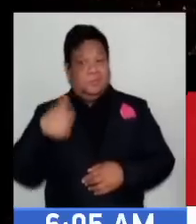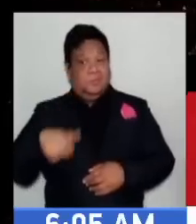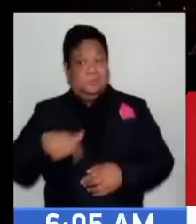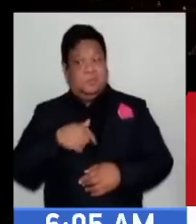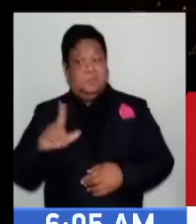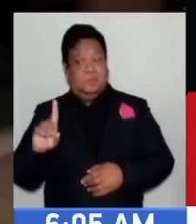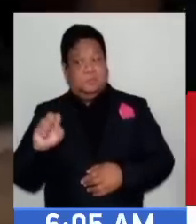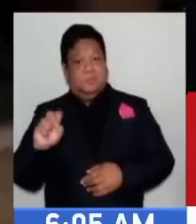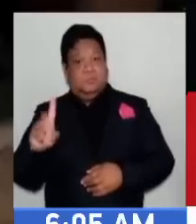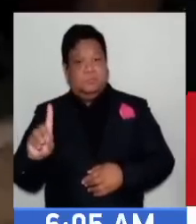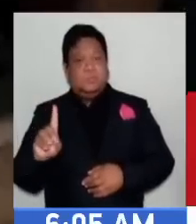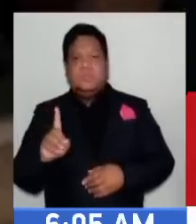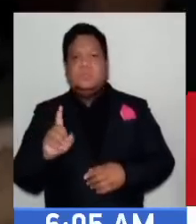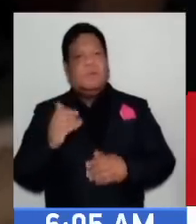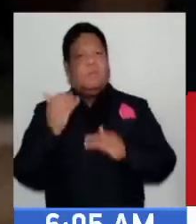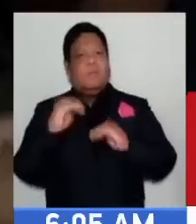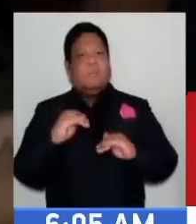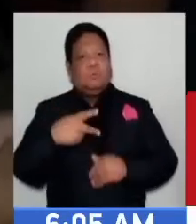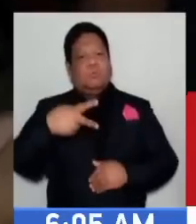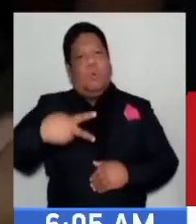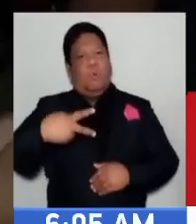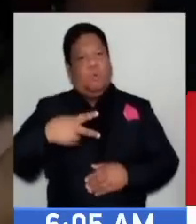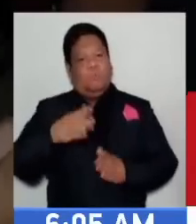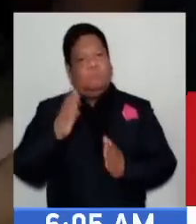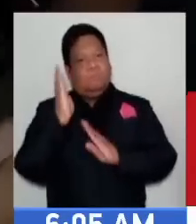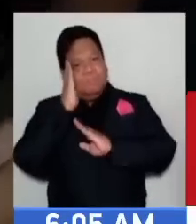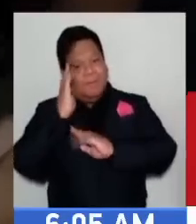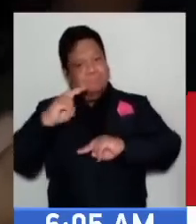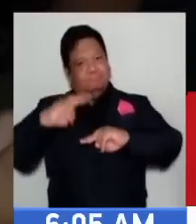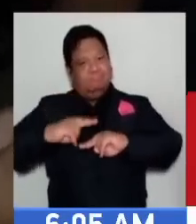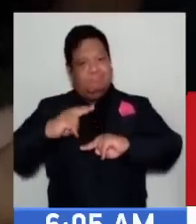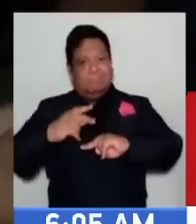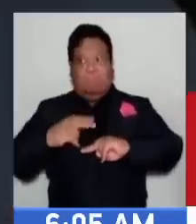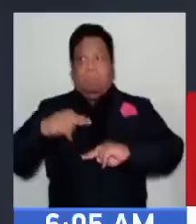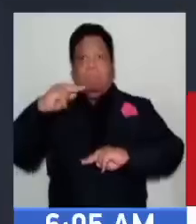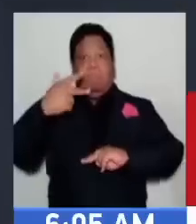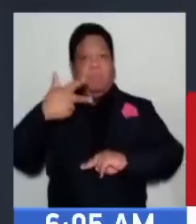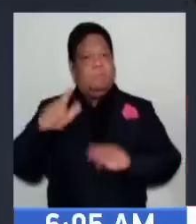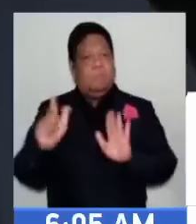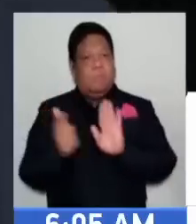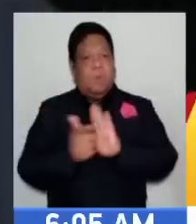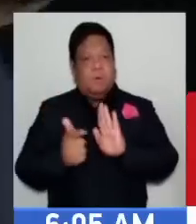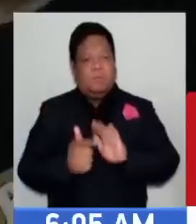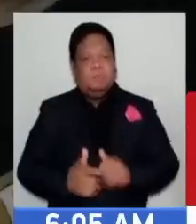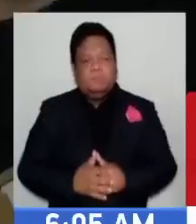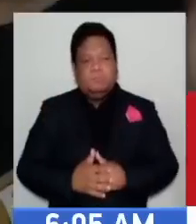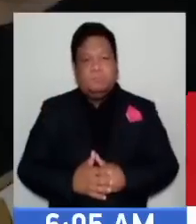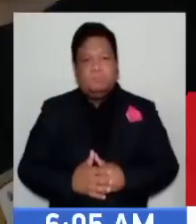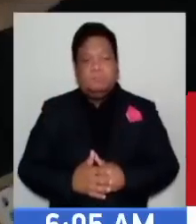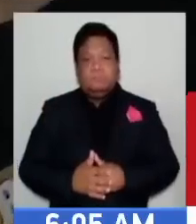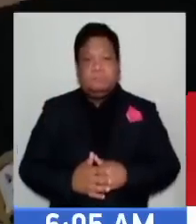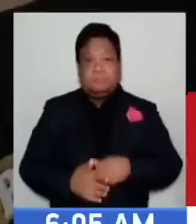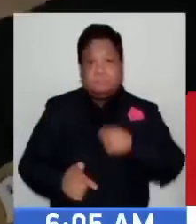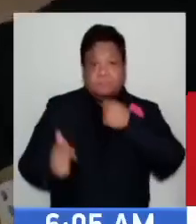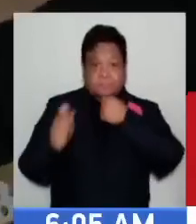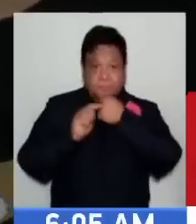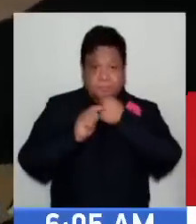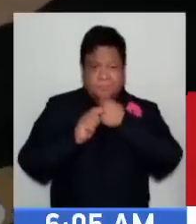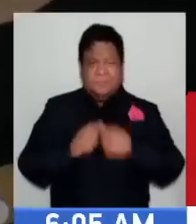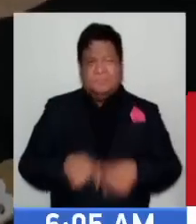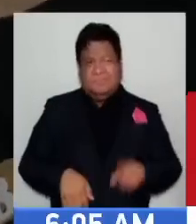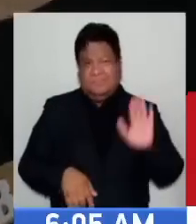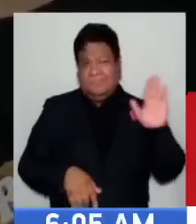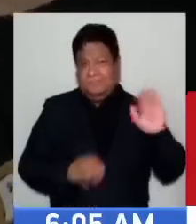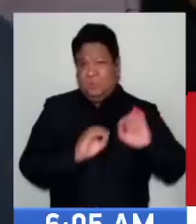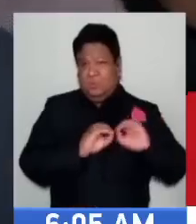decker lamang po. Ayon sa Gentle Hands, tila napakabilis ng proseso. Sana man lang daw ipinadalan muna sila ng